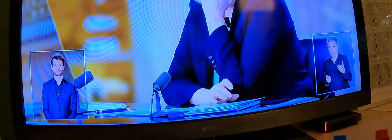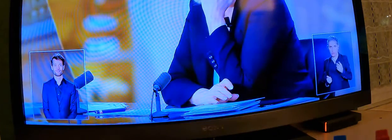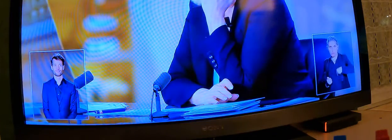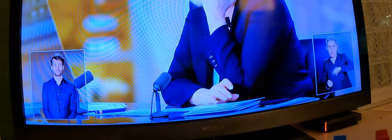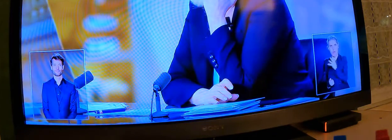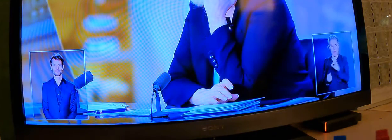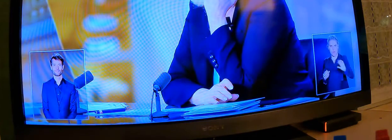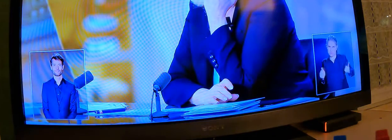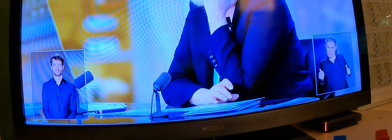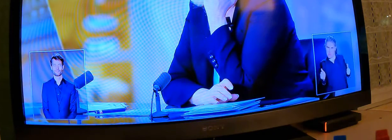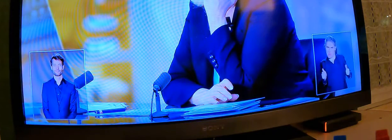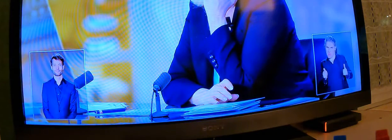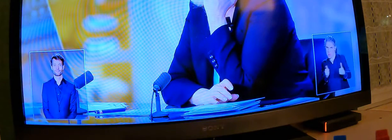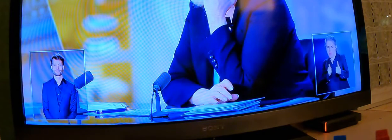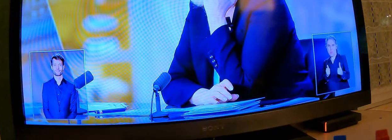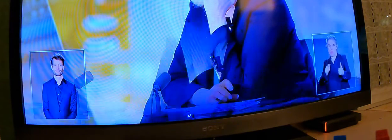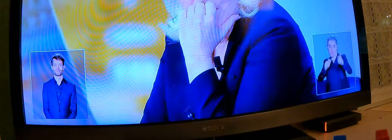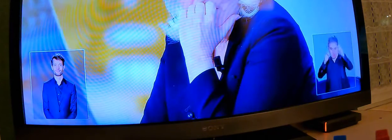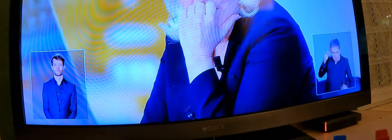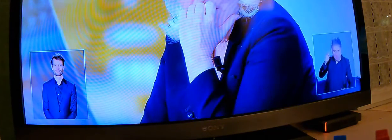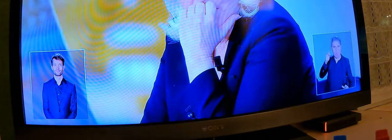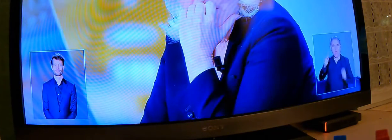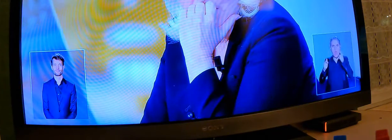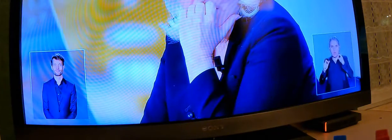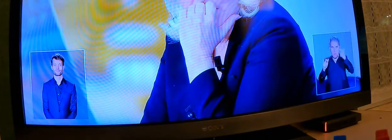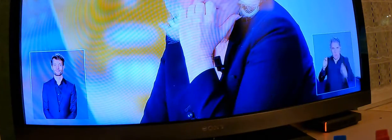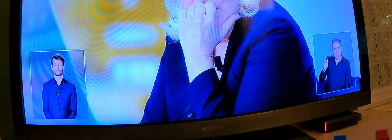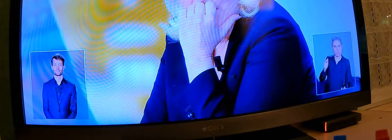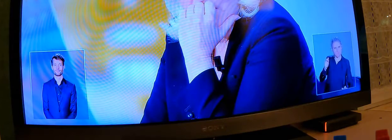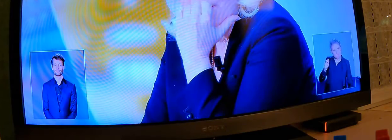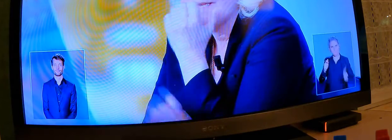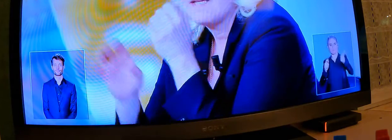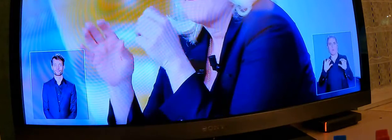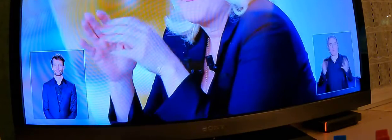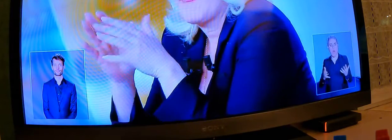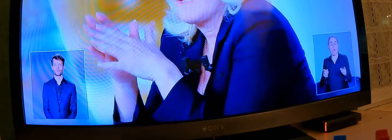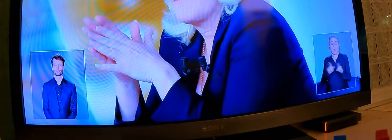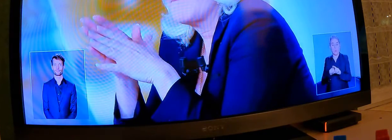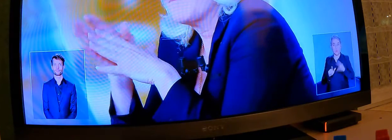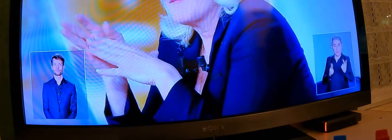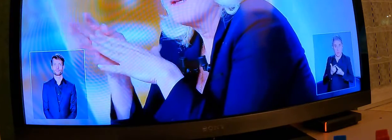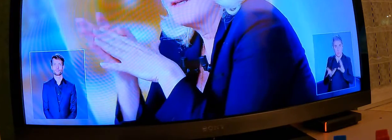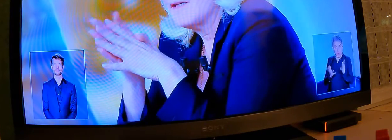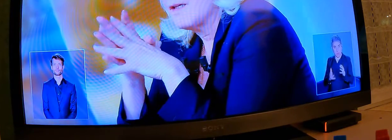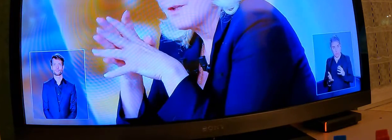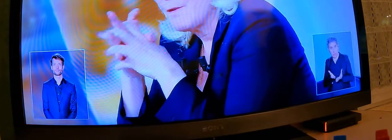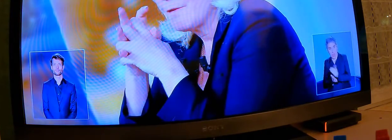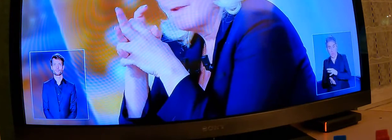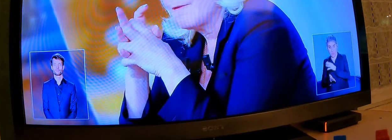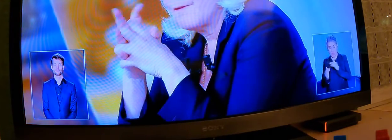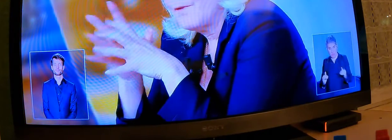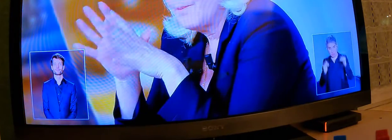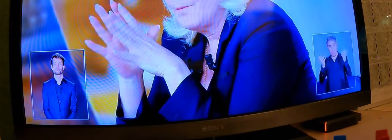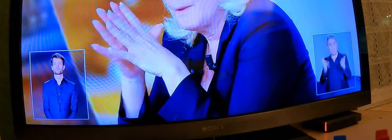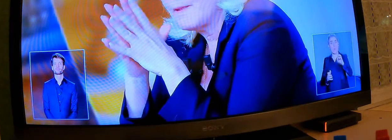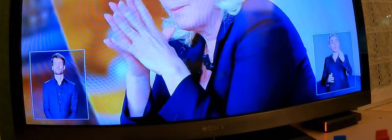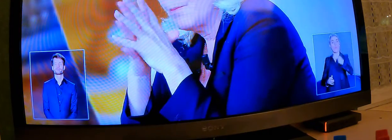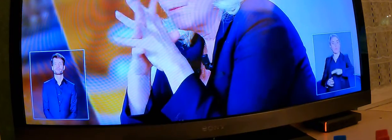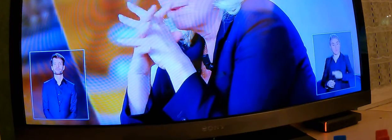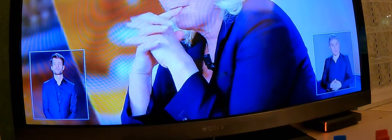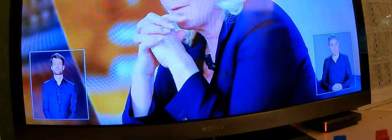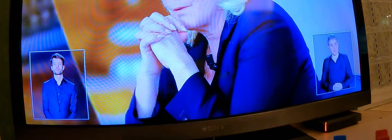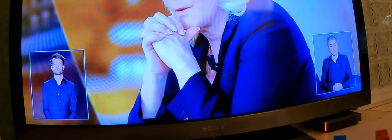classements internationaux, pour arrêter ce décrochage de nos élèves, et ensuite, si vous le souhaitez, dire si vous augmenterez ou pas les enseignants si vous êtes président. Je vais vous répondre,